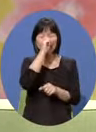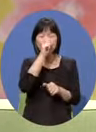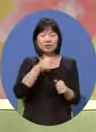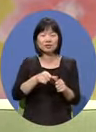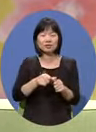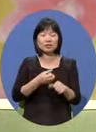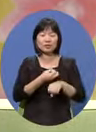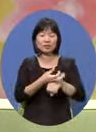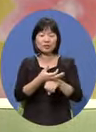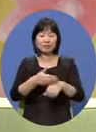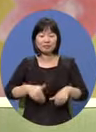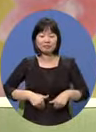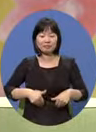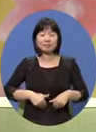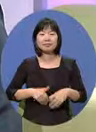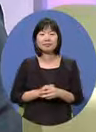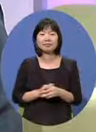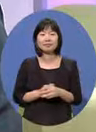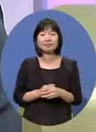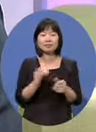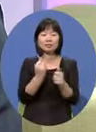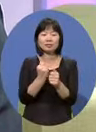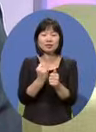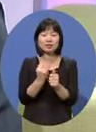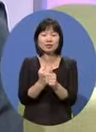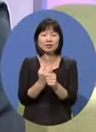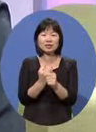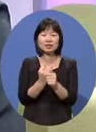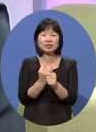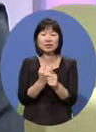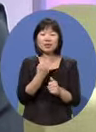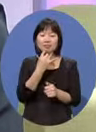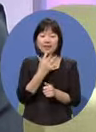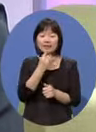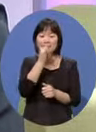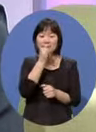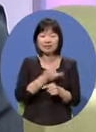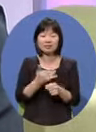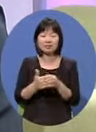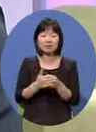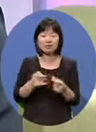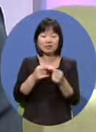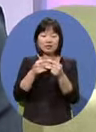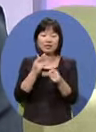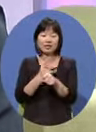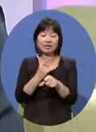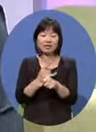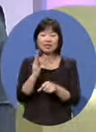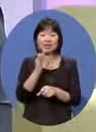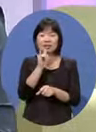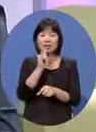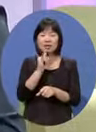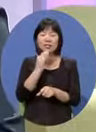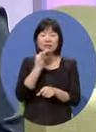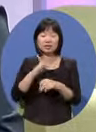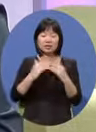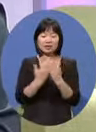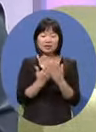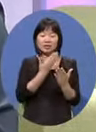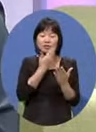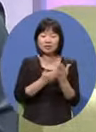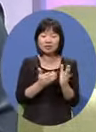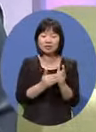좀 전해주셔야 될 것 같아요. 그래도 부부가 부부밖에 없구나라고 하는 걸 우선적으로 해야 된다는 거예요. 물론 다